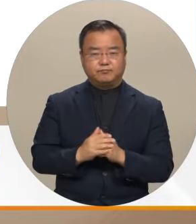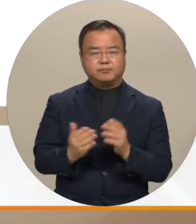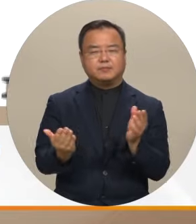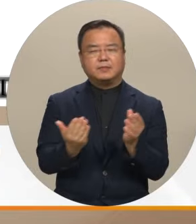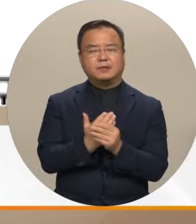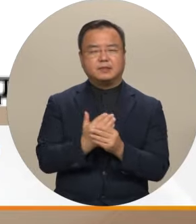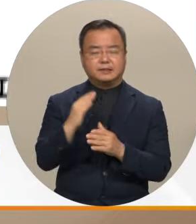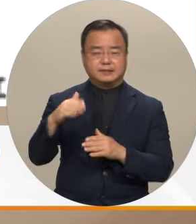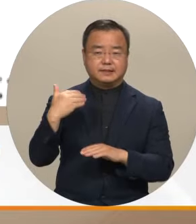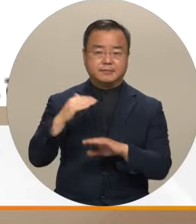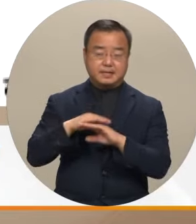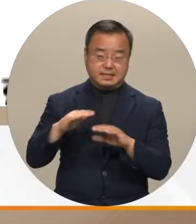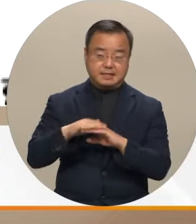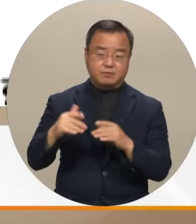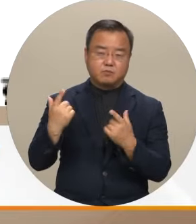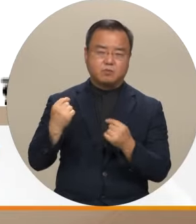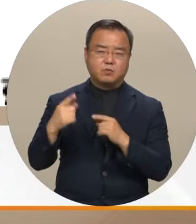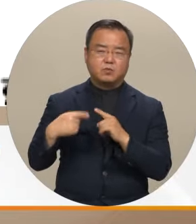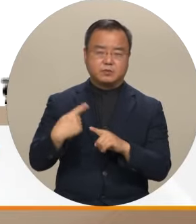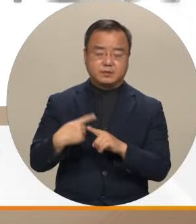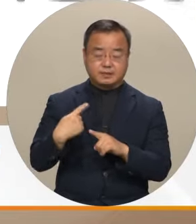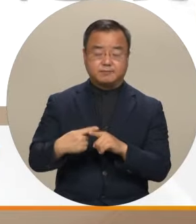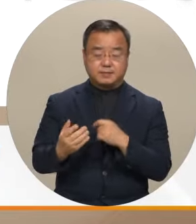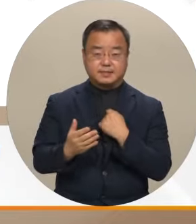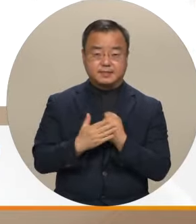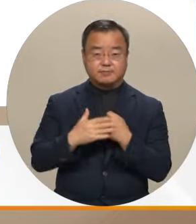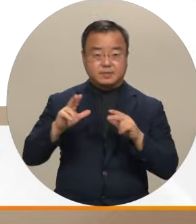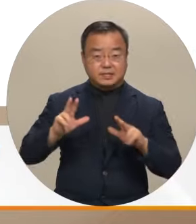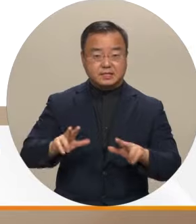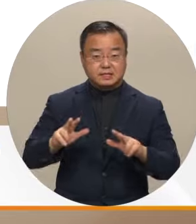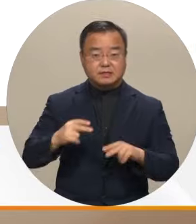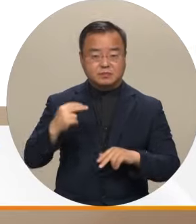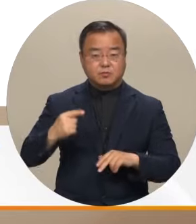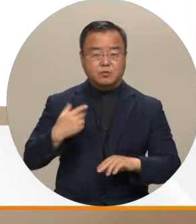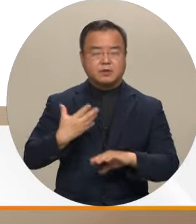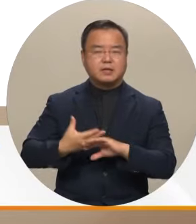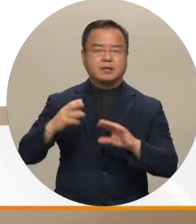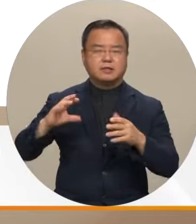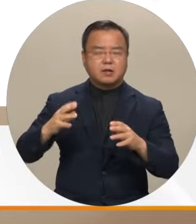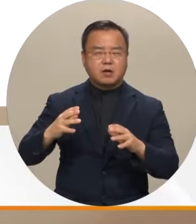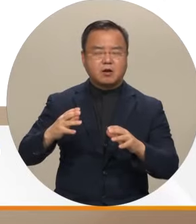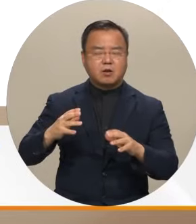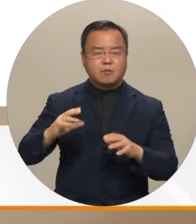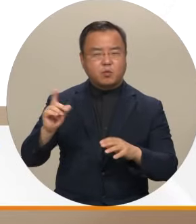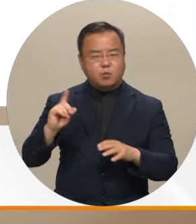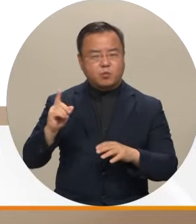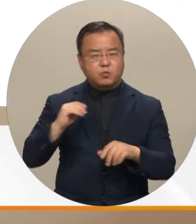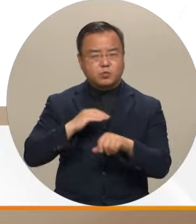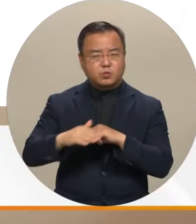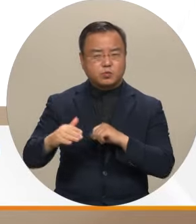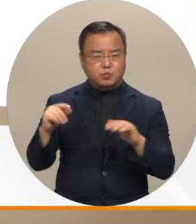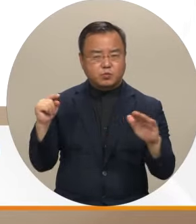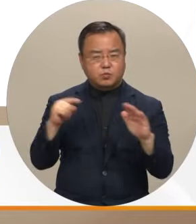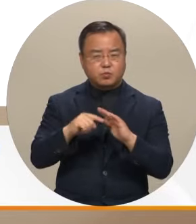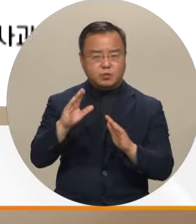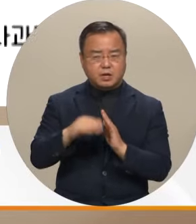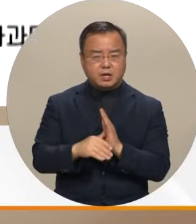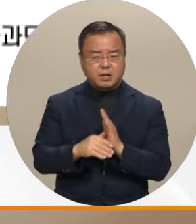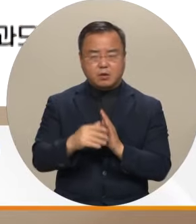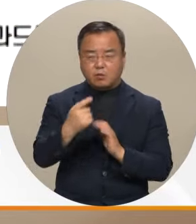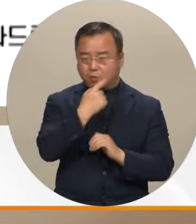형태이긴 하지만 지금이라도 그렇게 해서 본인이 뭐 다른 국가 이상한 형태로 들어오는 경우에 이제 확인하는 과정들은 필요할